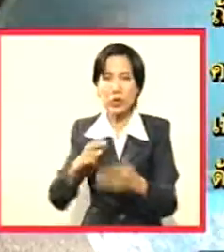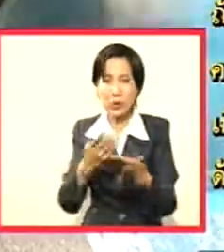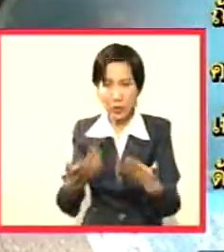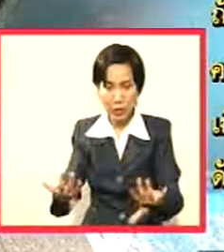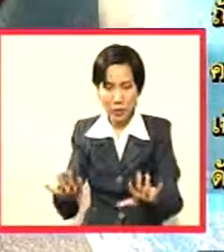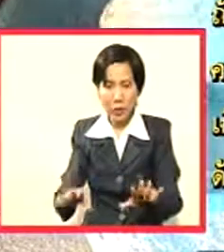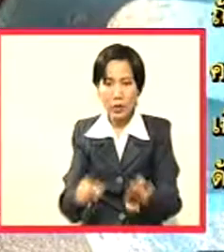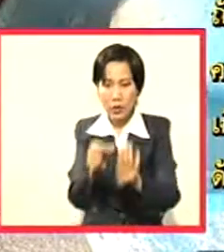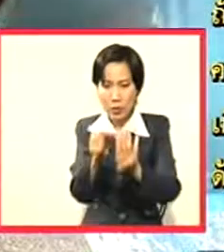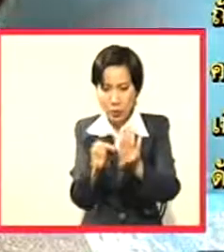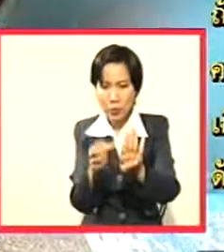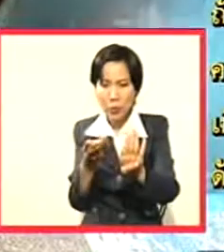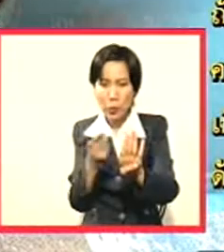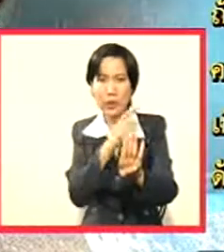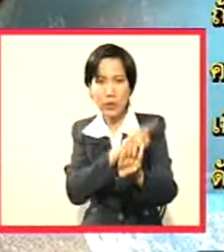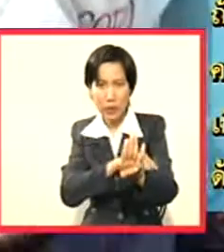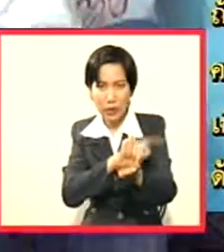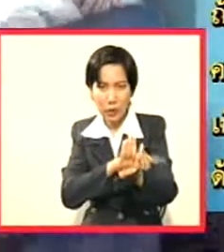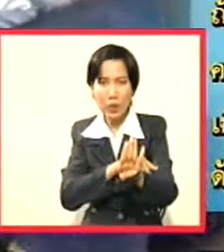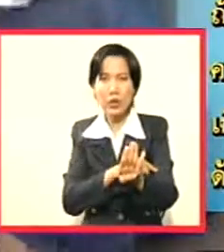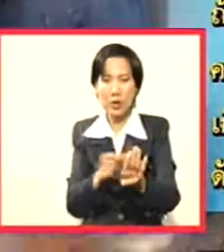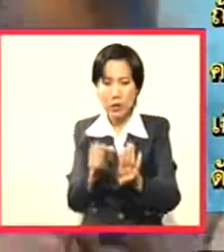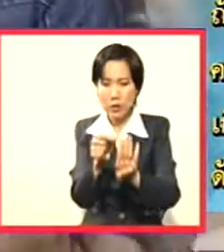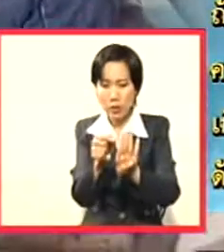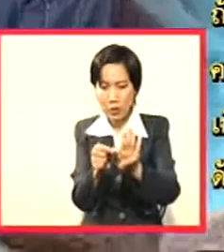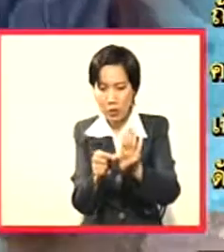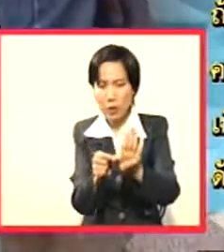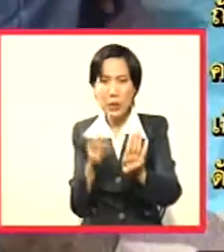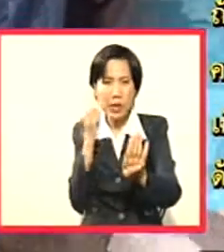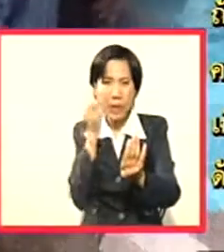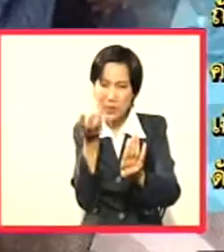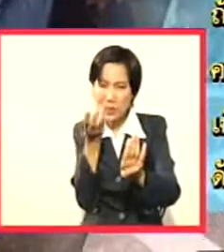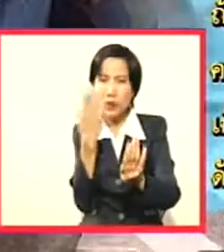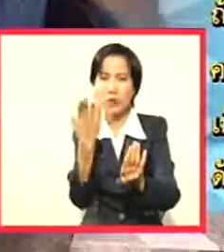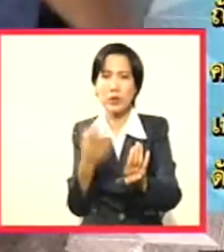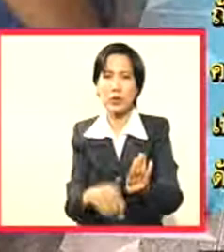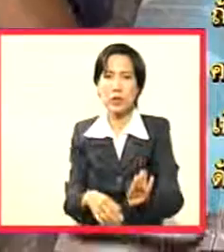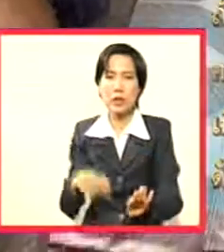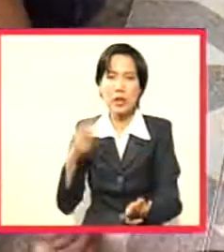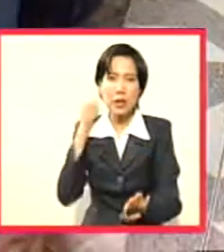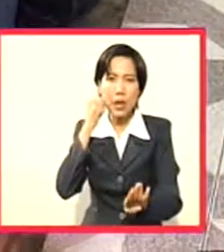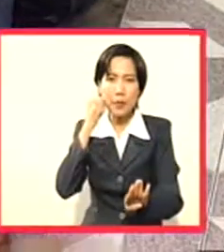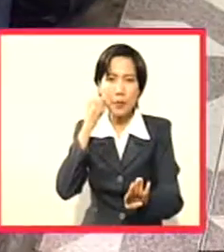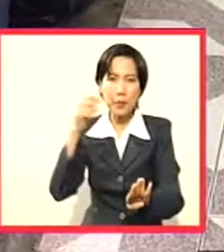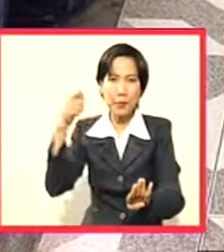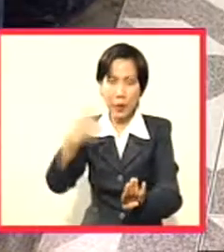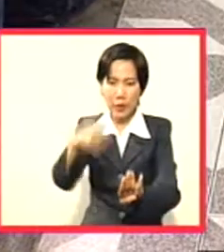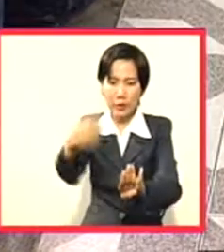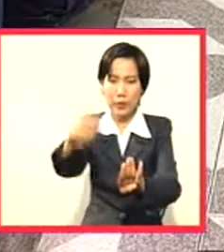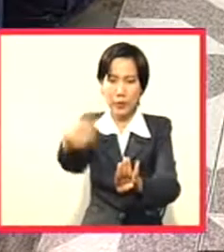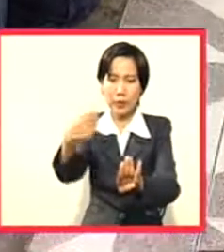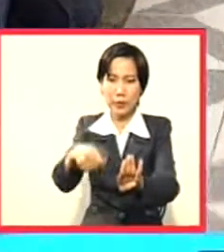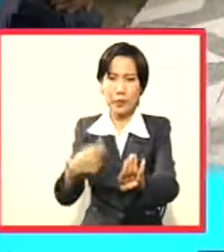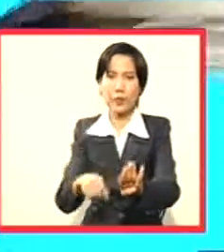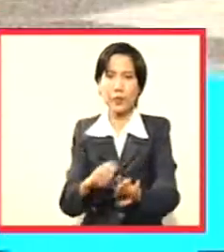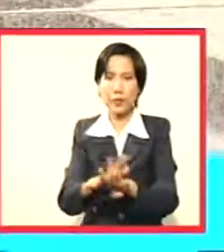ยาแนวร่องด้วยปูนและทรายควรทำให้ร่องกระเบื้องเกิดความชื้นก่อนด้วยการใช้แปรงสะบัดน้ำพอหมาด